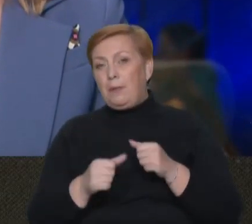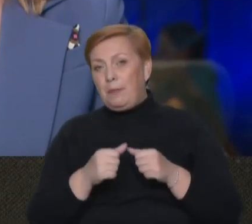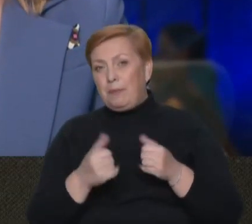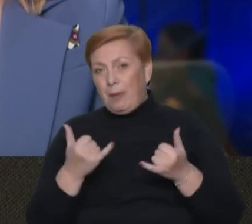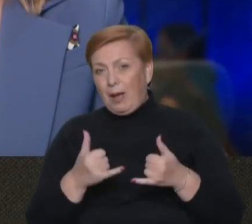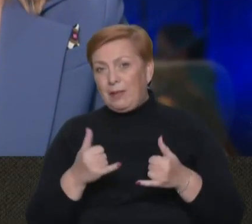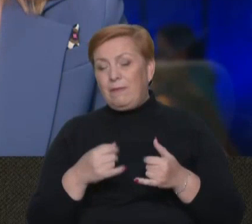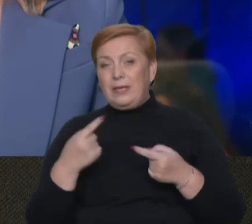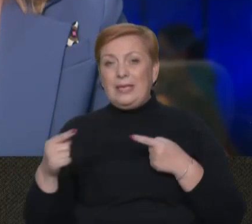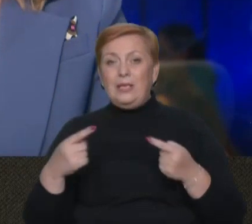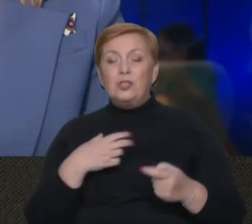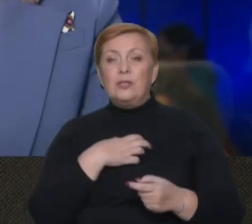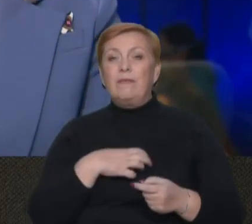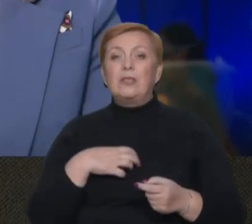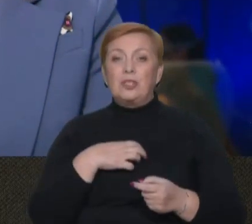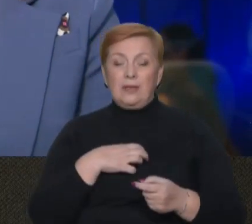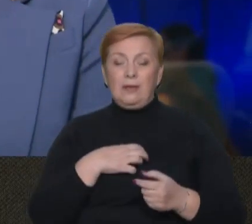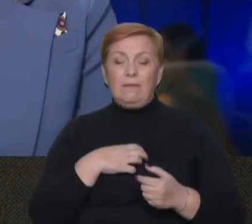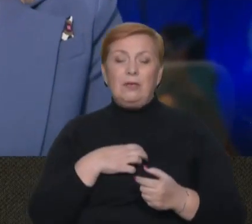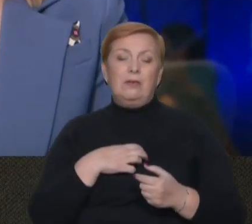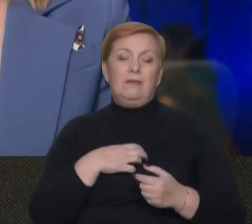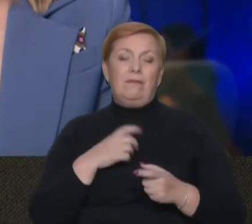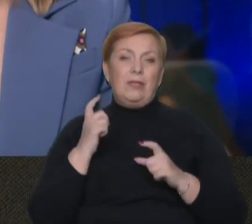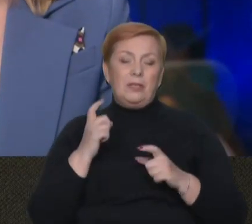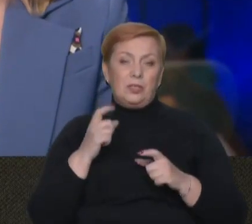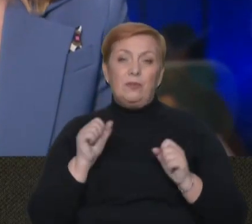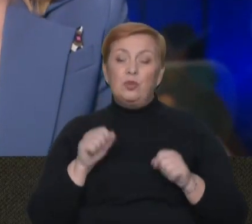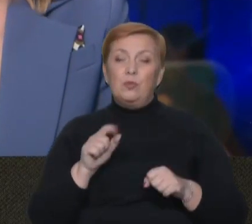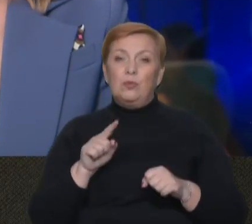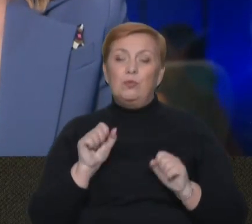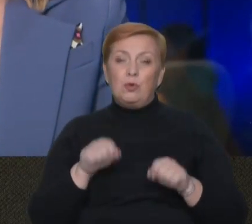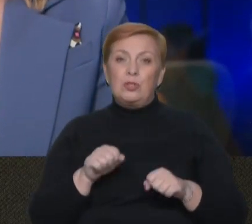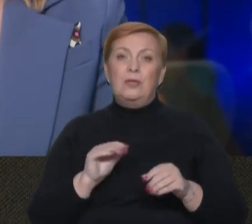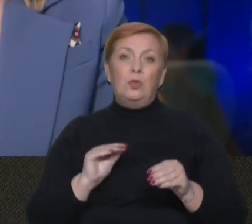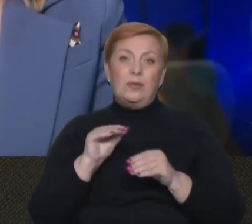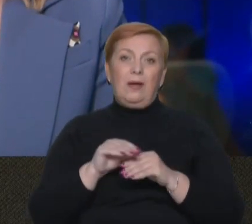сайті держприкордонслужби Пане Андрію що ви можете додати до цієї інфо